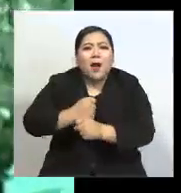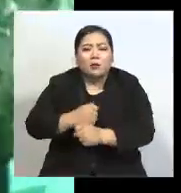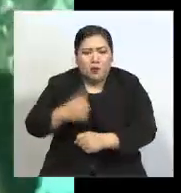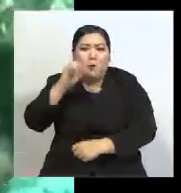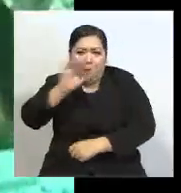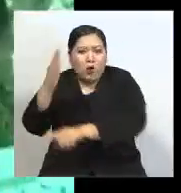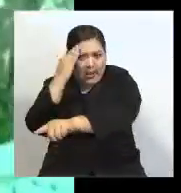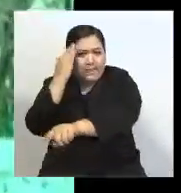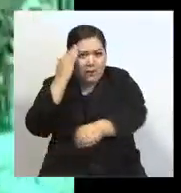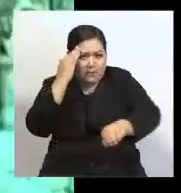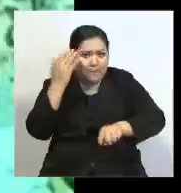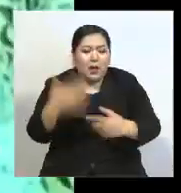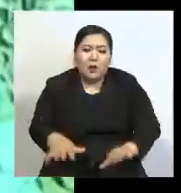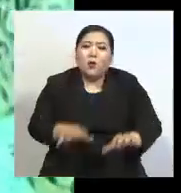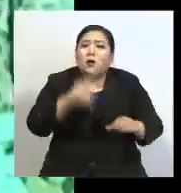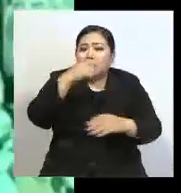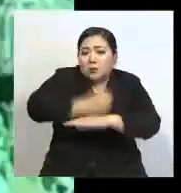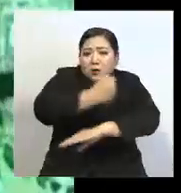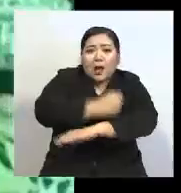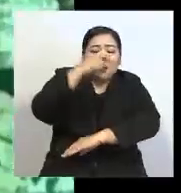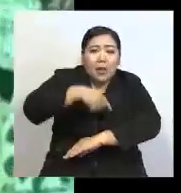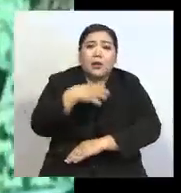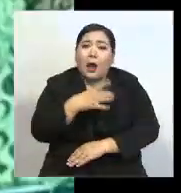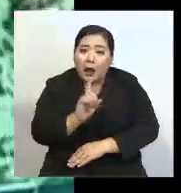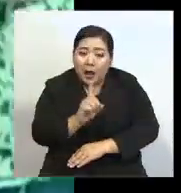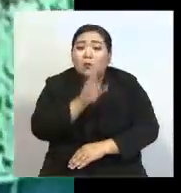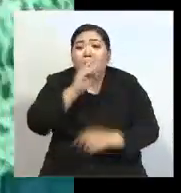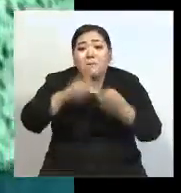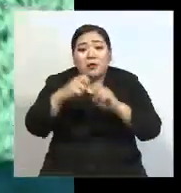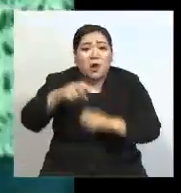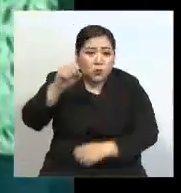สถานการณ์รวมถึงความต้องการของแรงงานถ้าหากมีเหตุ